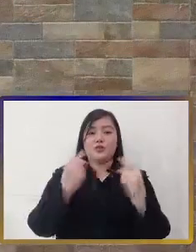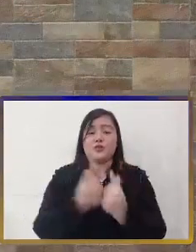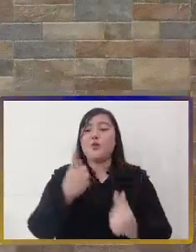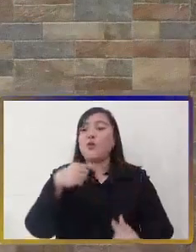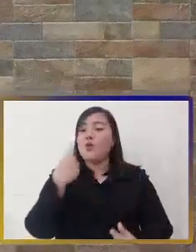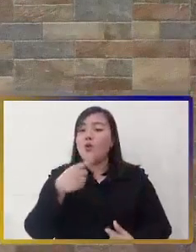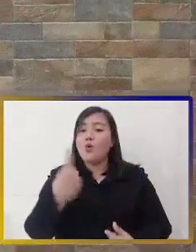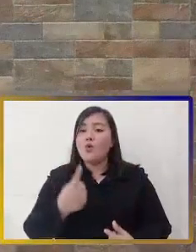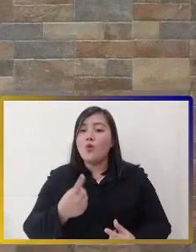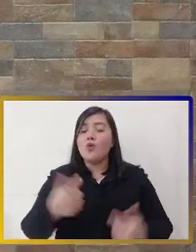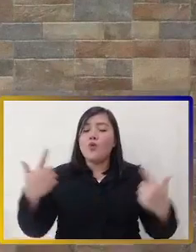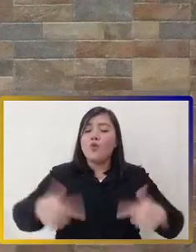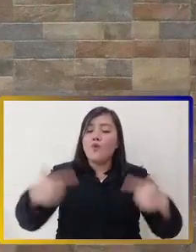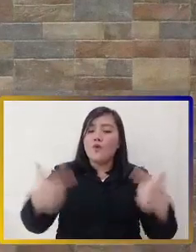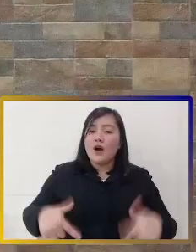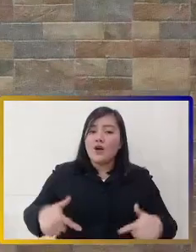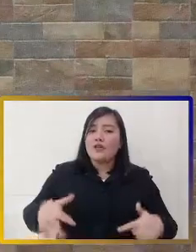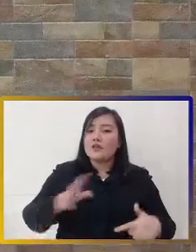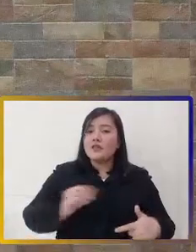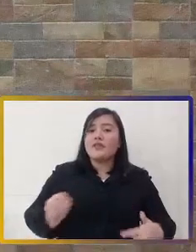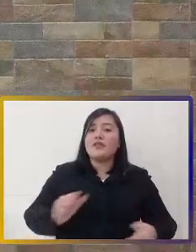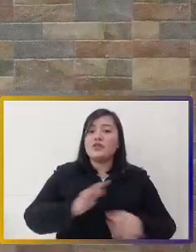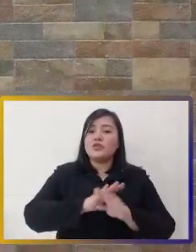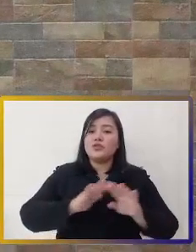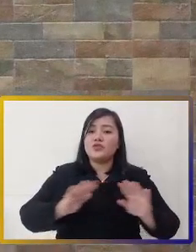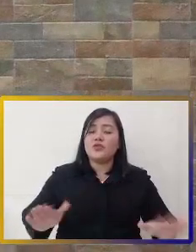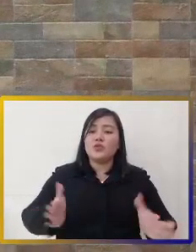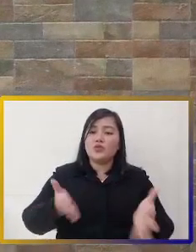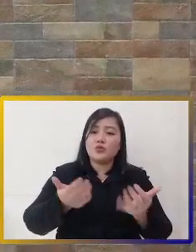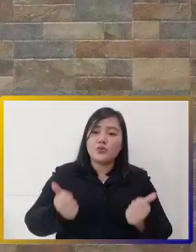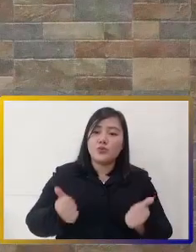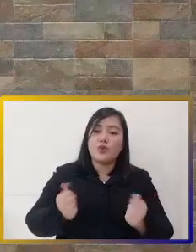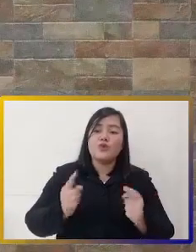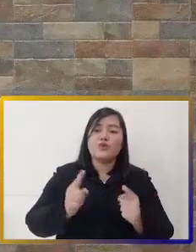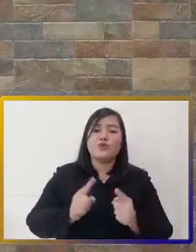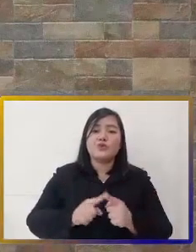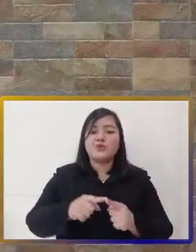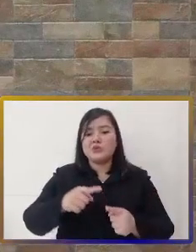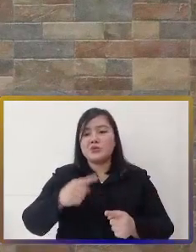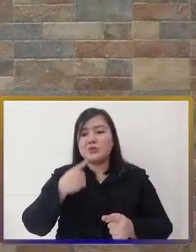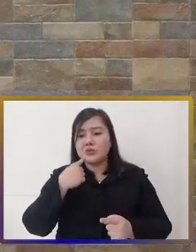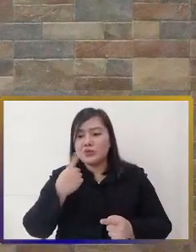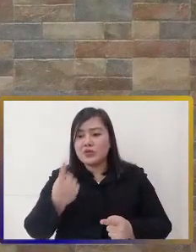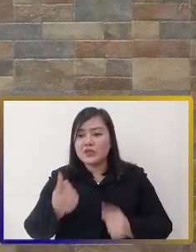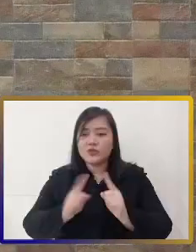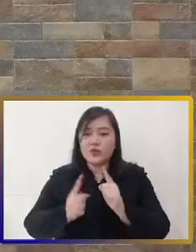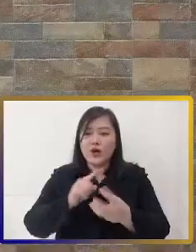kumakalaban at ayaw magpabanggit ng katuruan ng Panginoong Hesukristo?